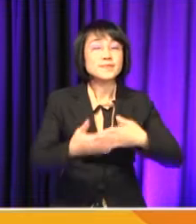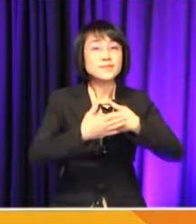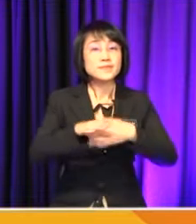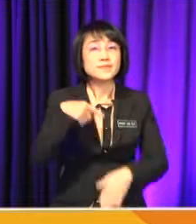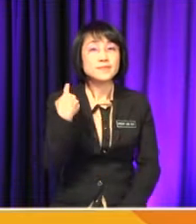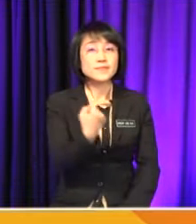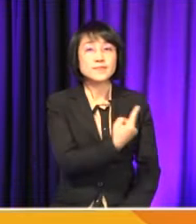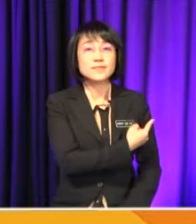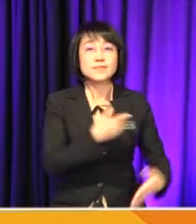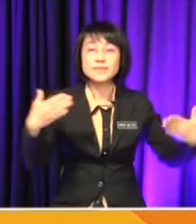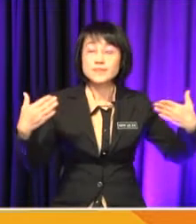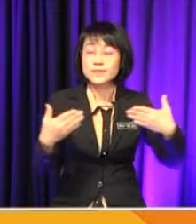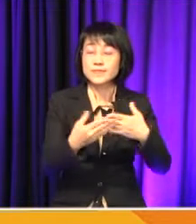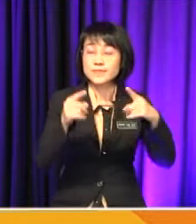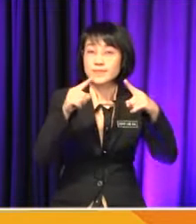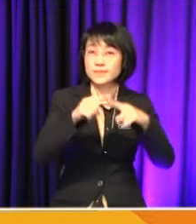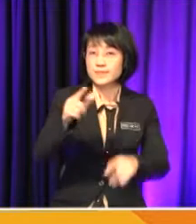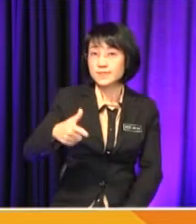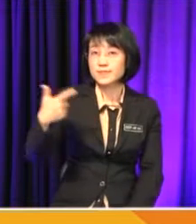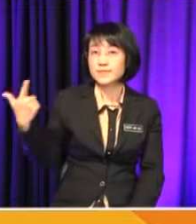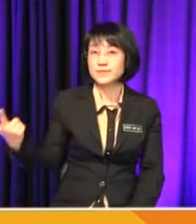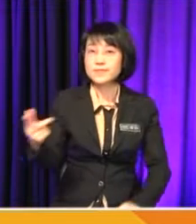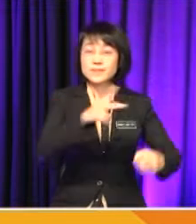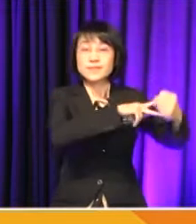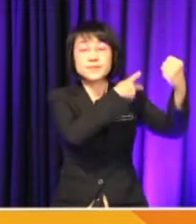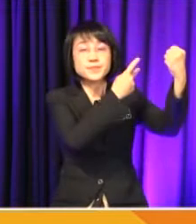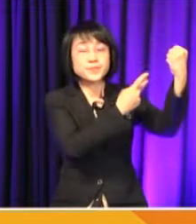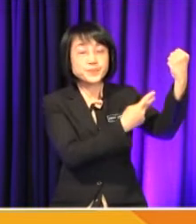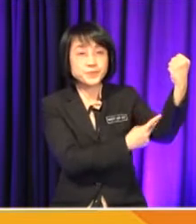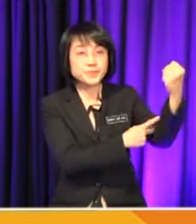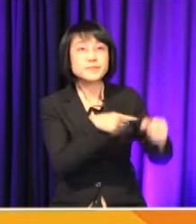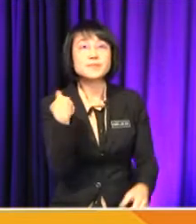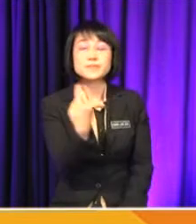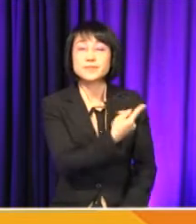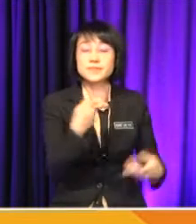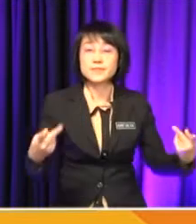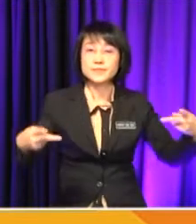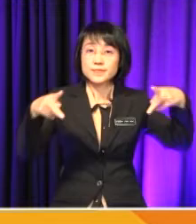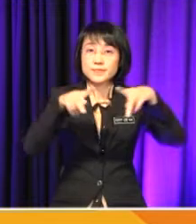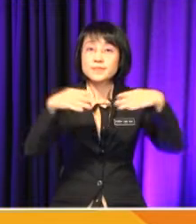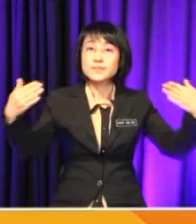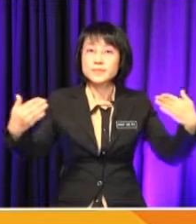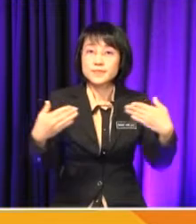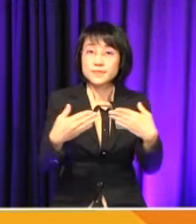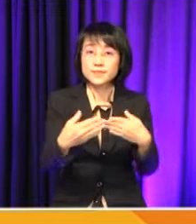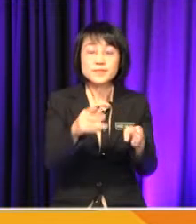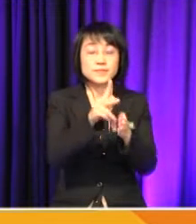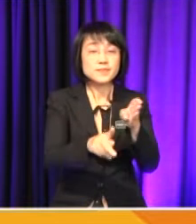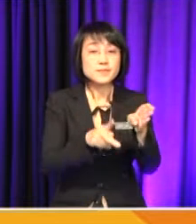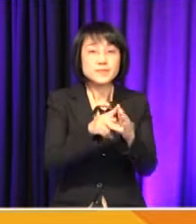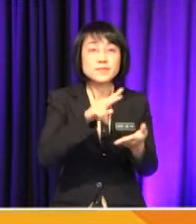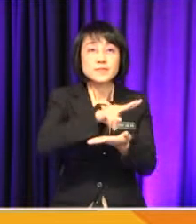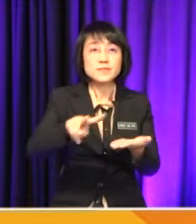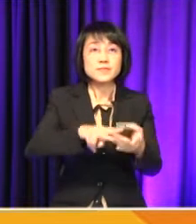sambungkan kepada bekalan kuasa, kita perlu sambungkan pula kabel video ke